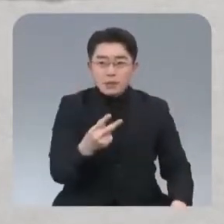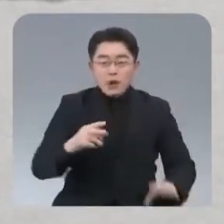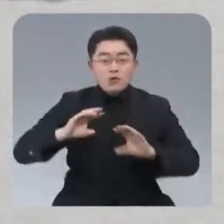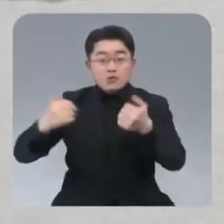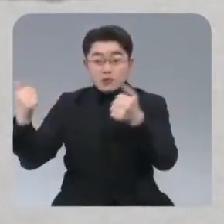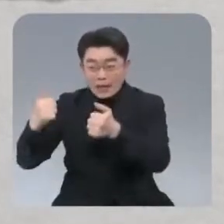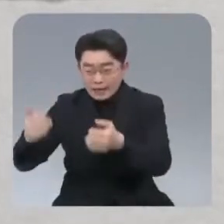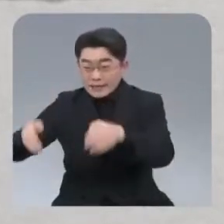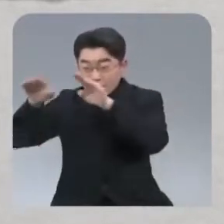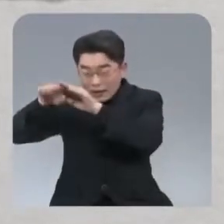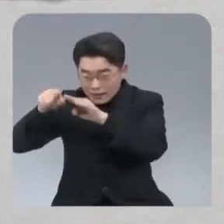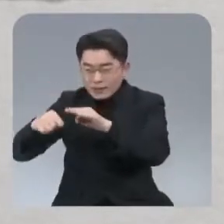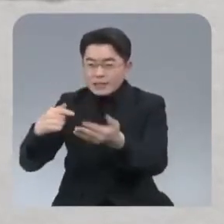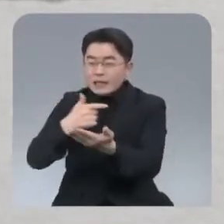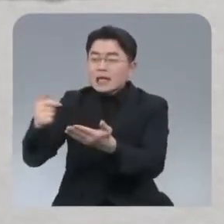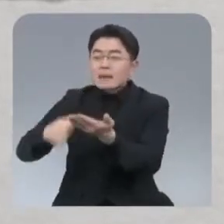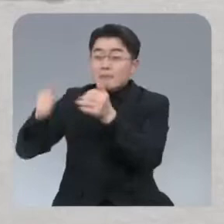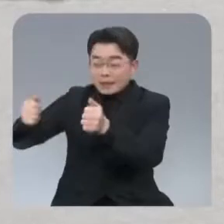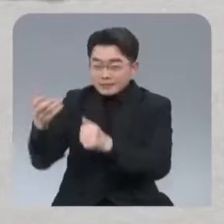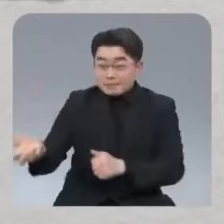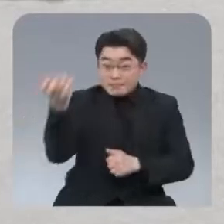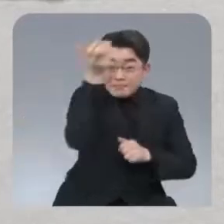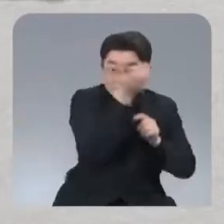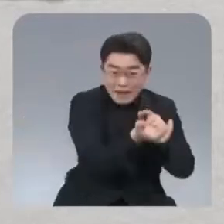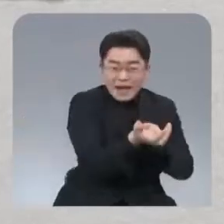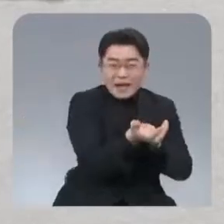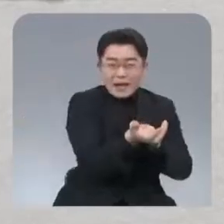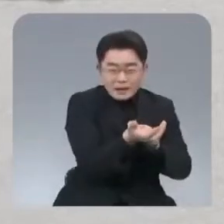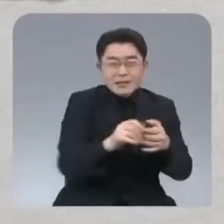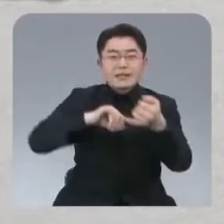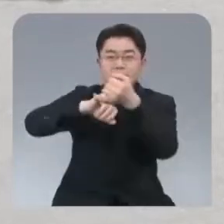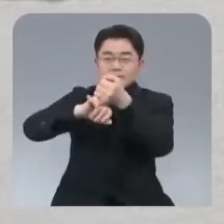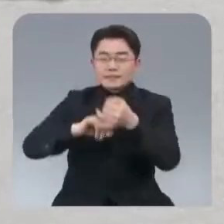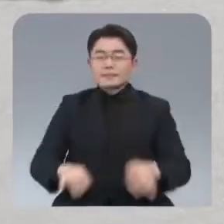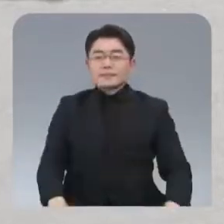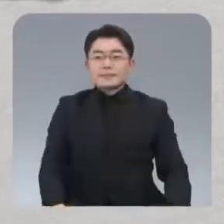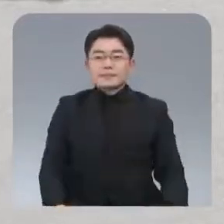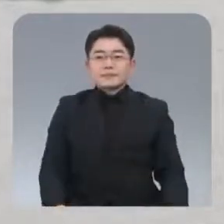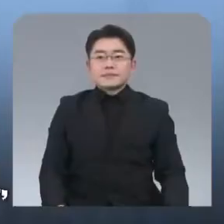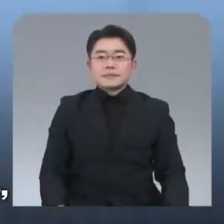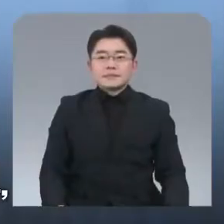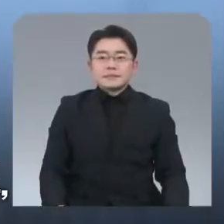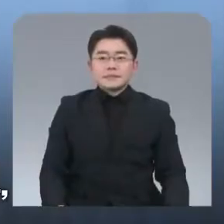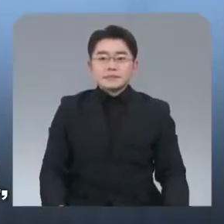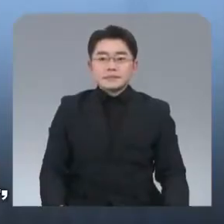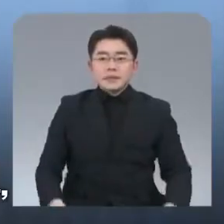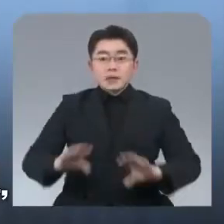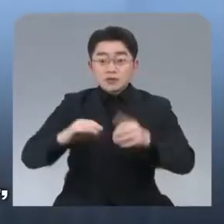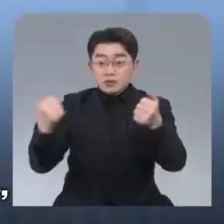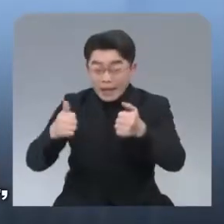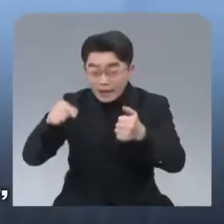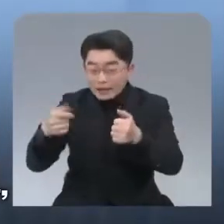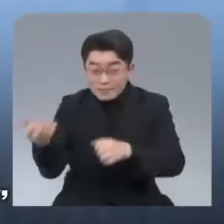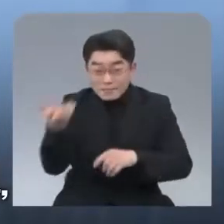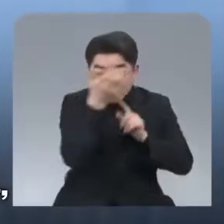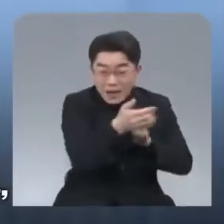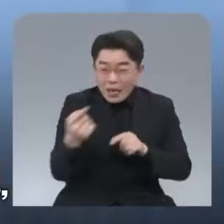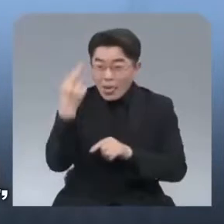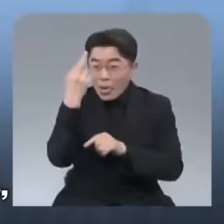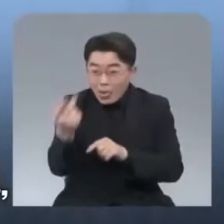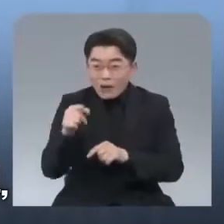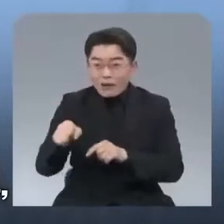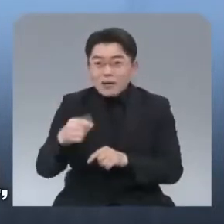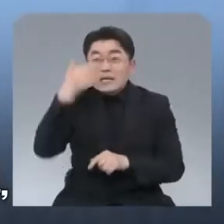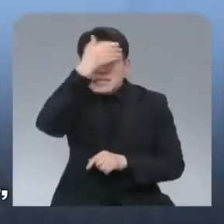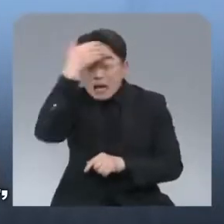대법원 등 권력기관의 는 지방으로 이 전하겠다 고 공약했다 입니다 국회 부지에는 청년과 사회